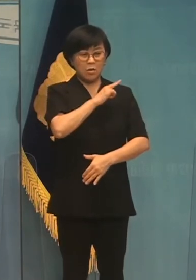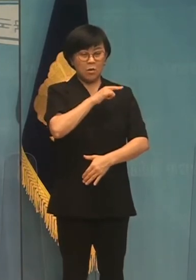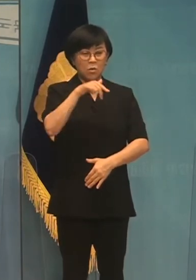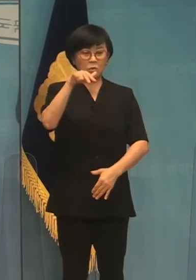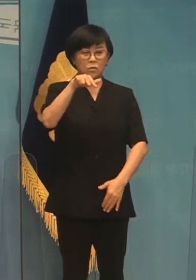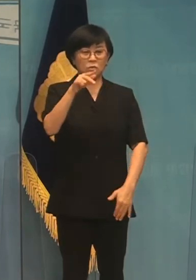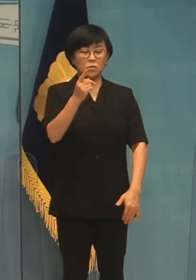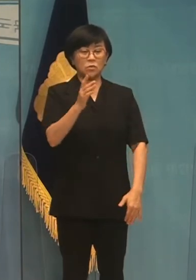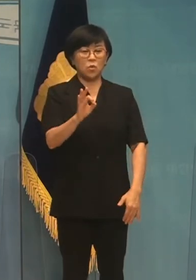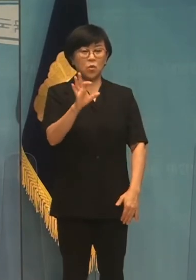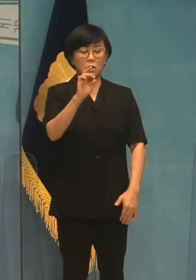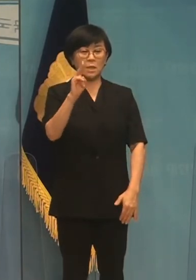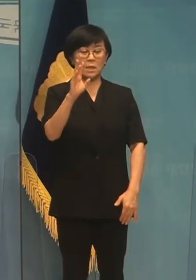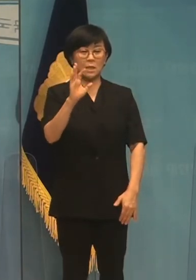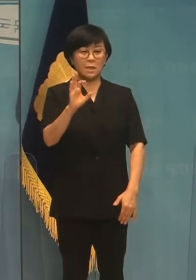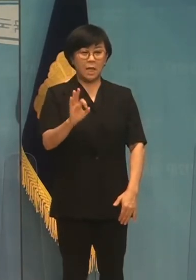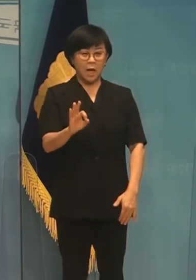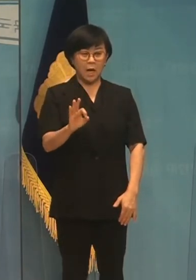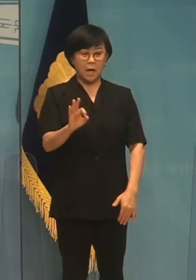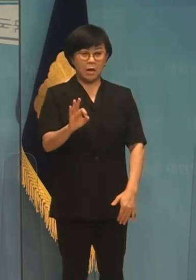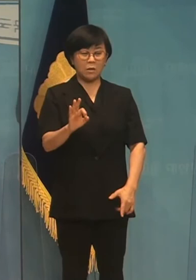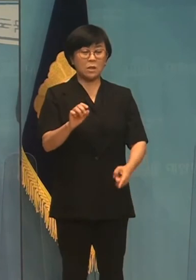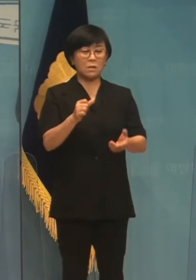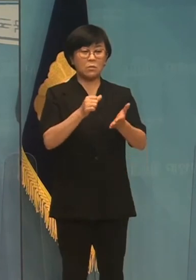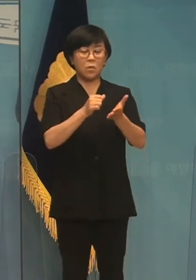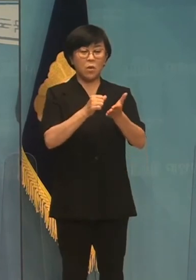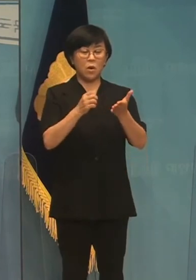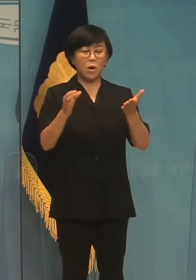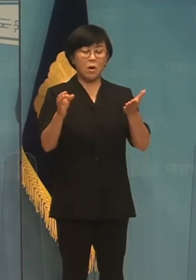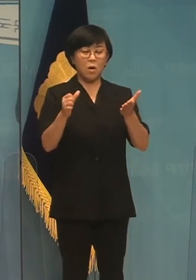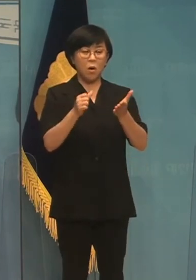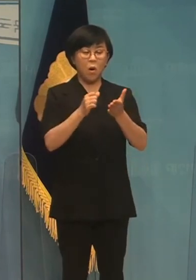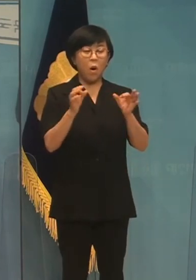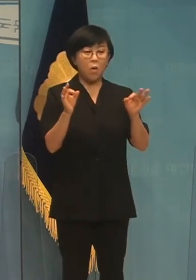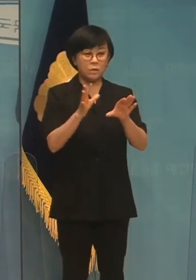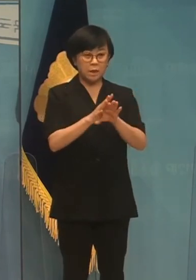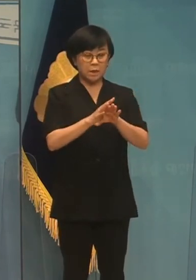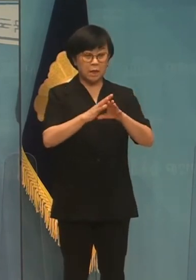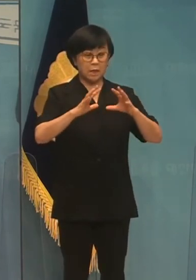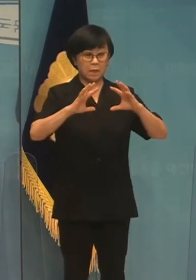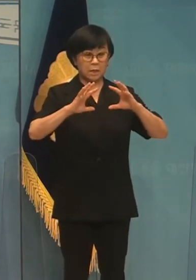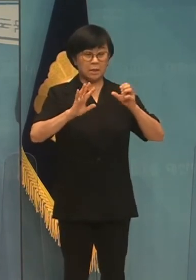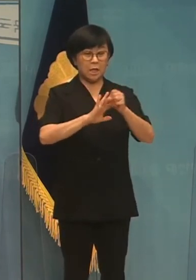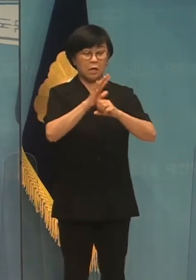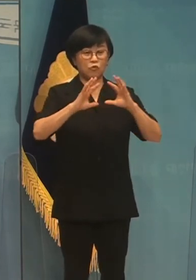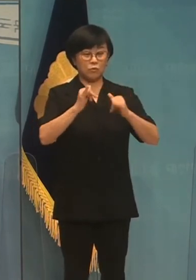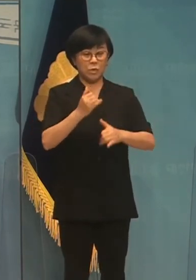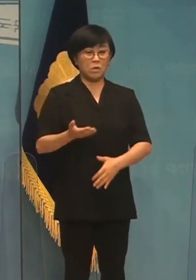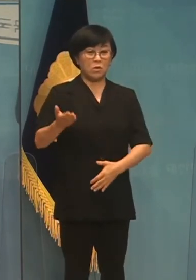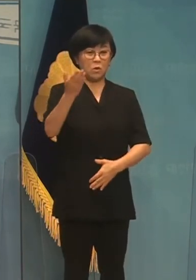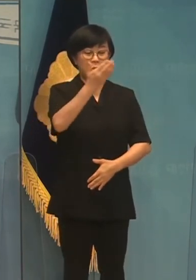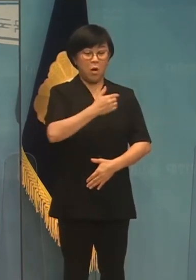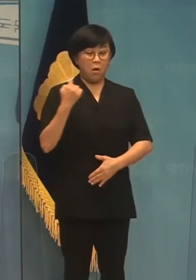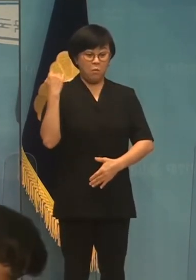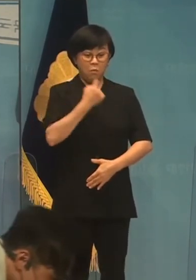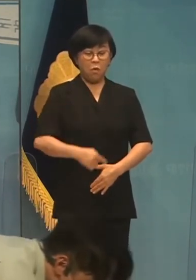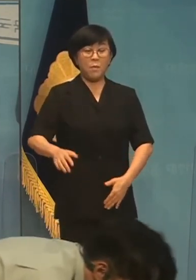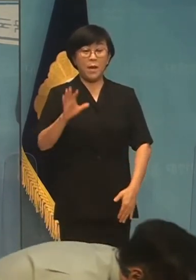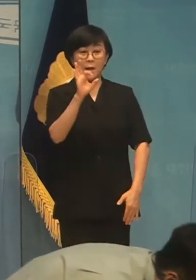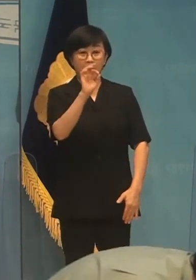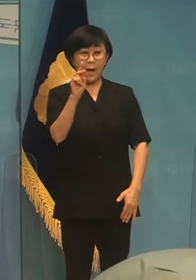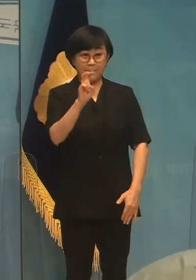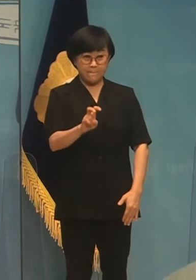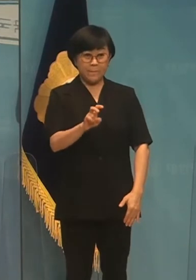종양 종북주사파를 제거하자. 사랑하는 국민 여러분, 우리 몸에 암세포가